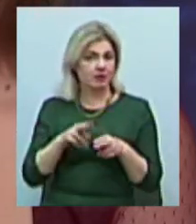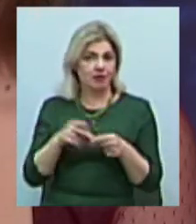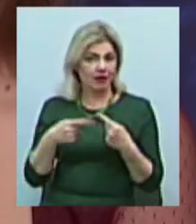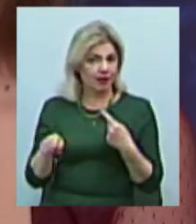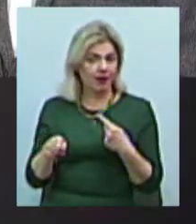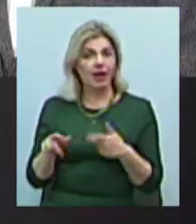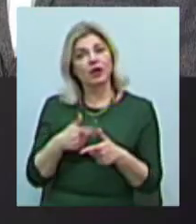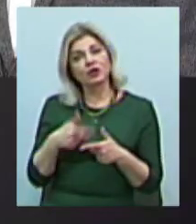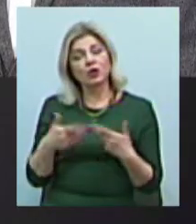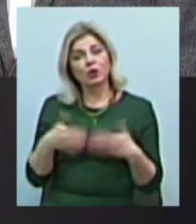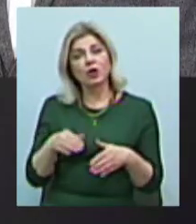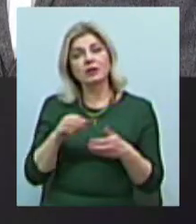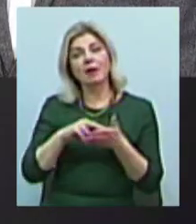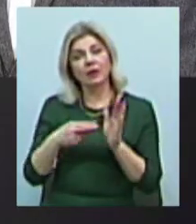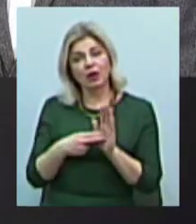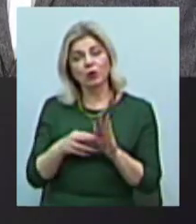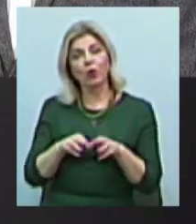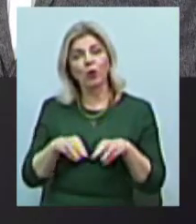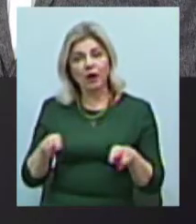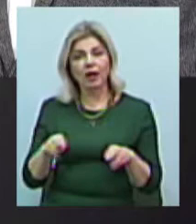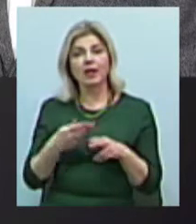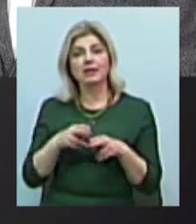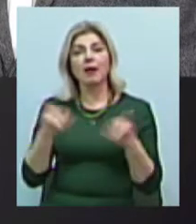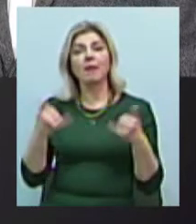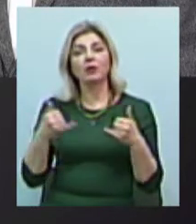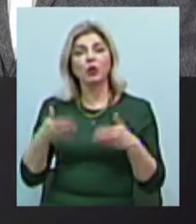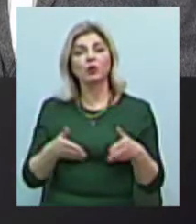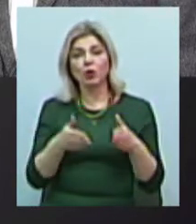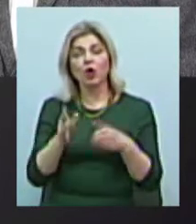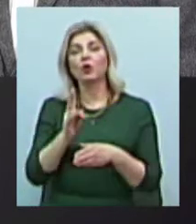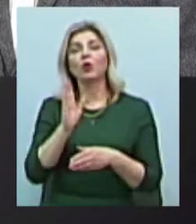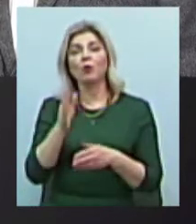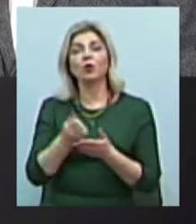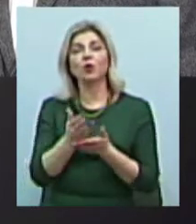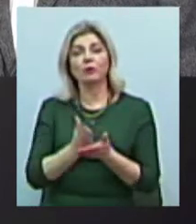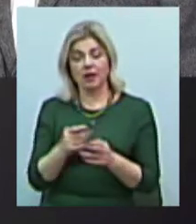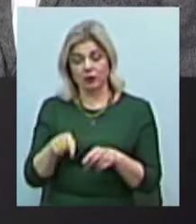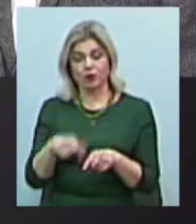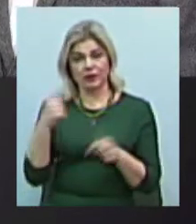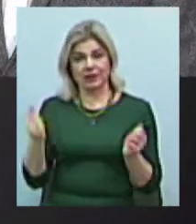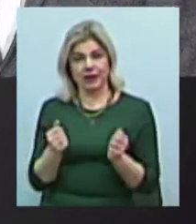вже заплановано, уряд кричить же ж про ці бетонні дороги, хто буде їх обслуговувати вже в цю зиму? Я хотів